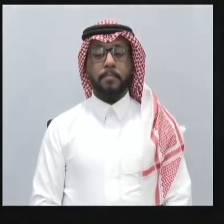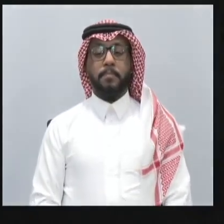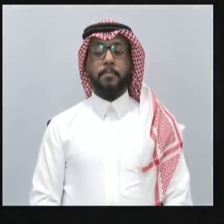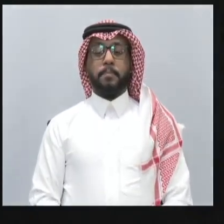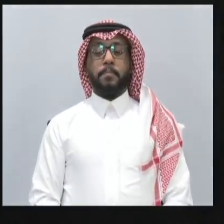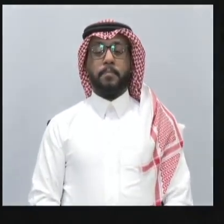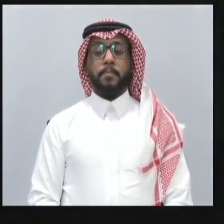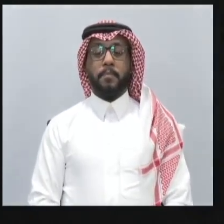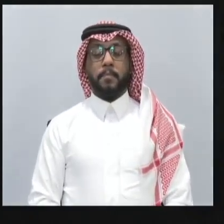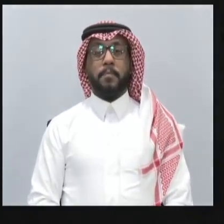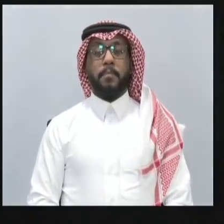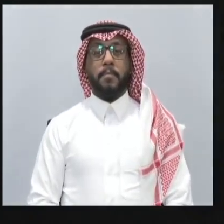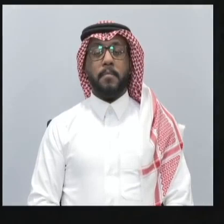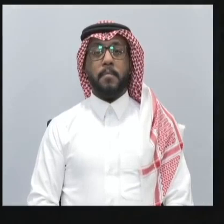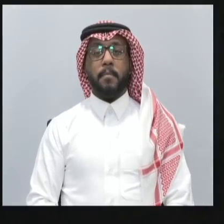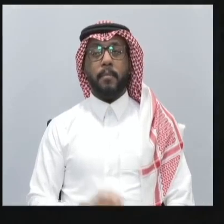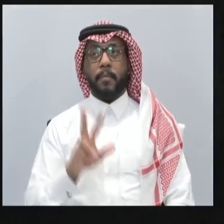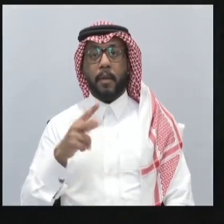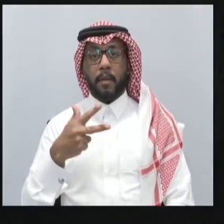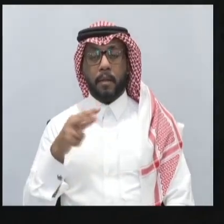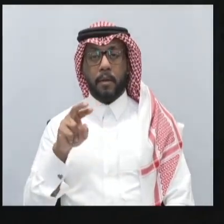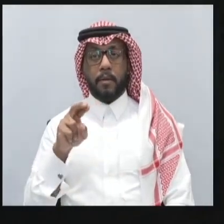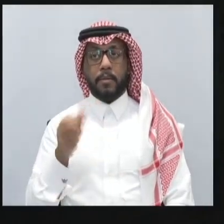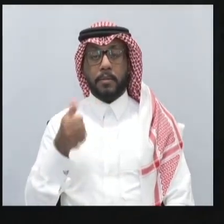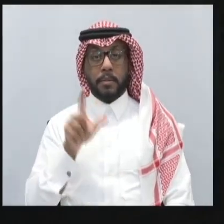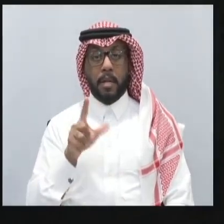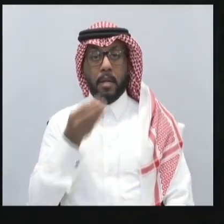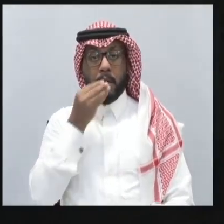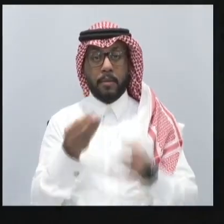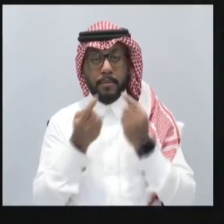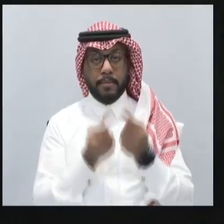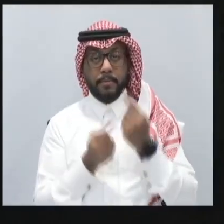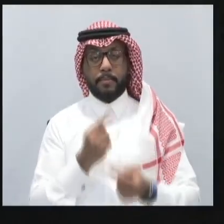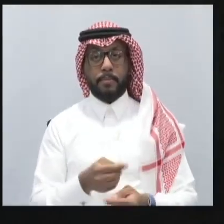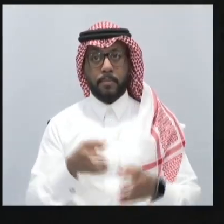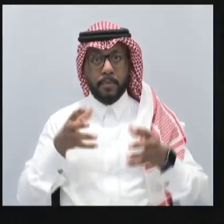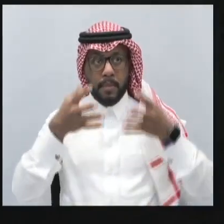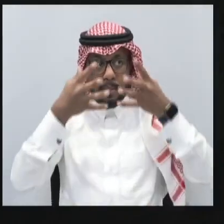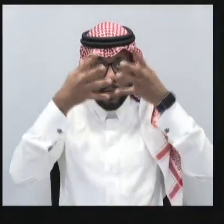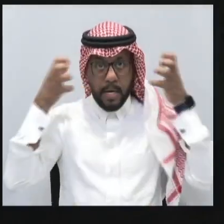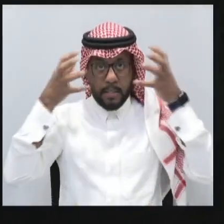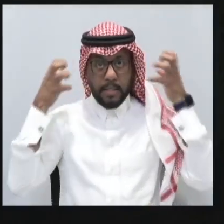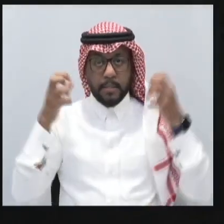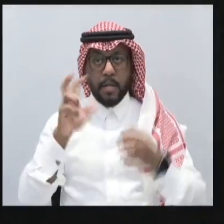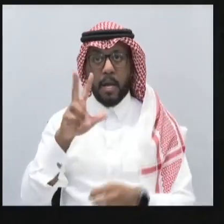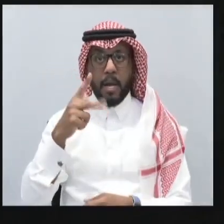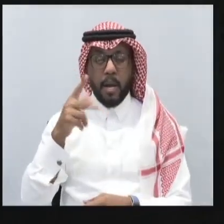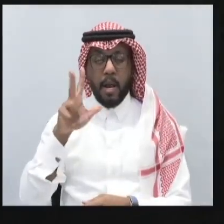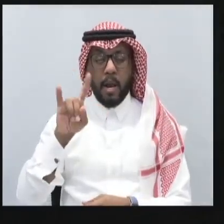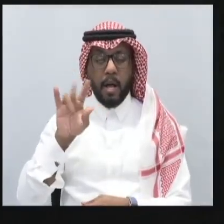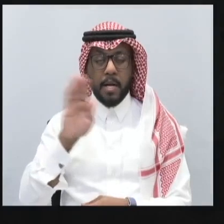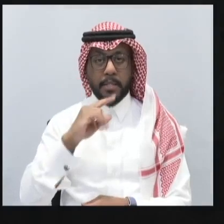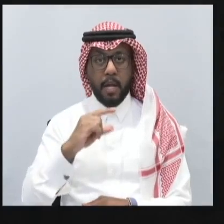الغزال تاكل اعشاب الاسد ياكل لحوم اللبوه